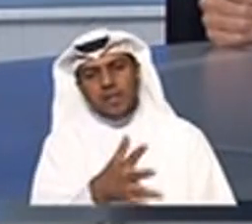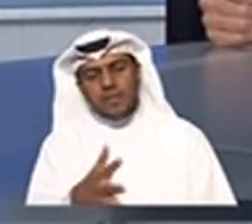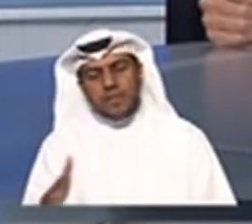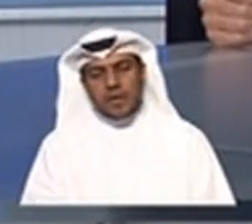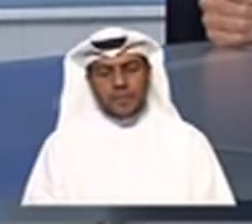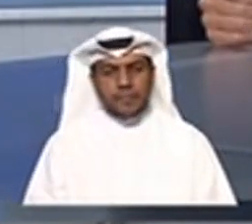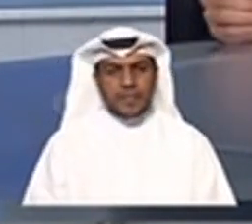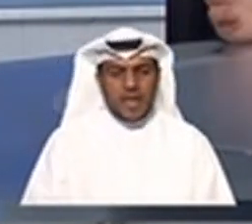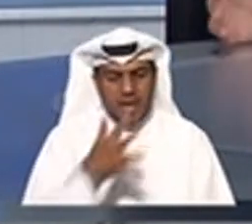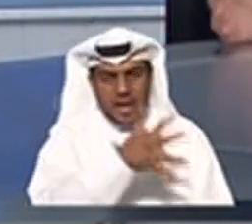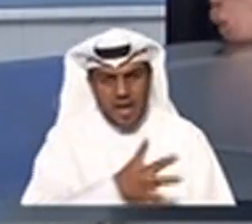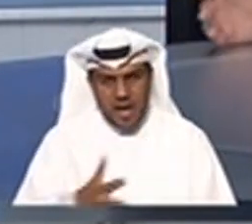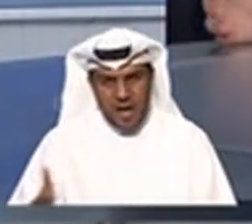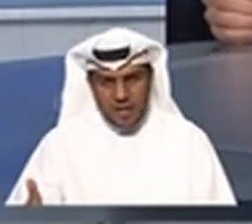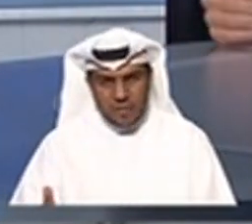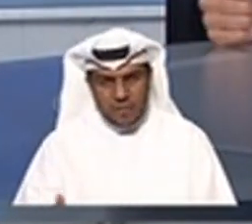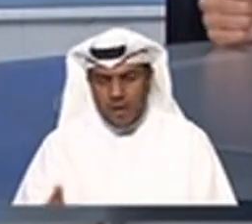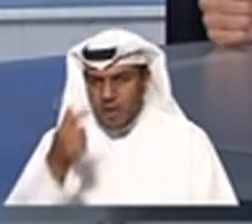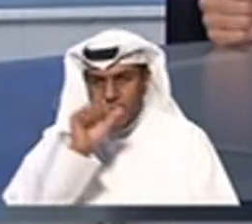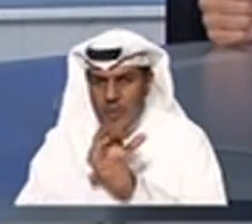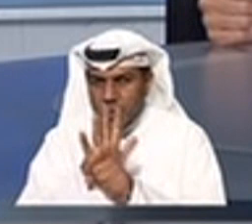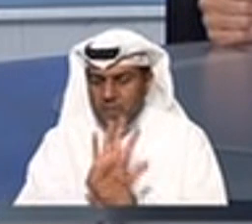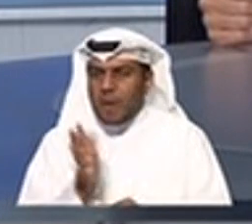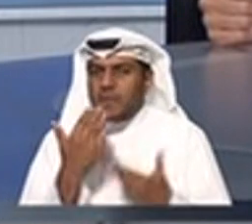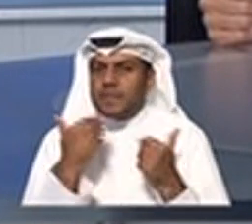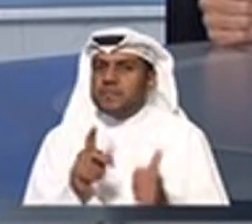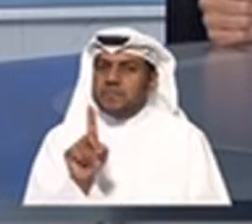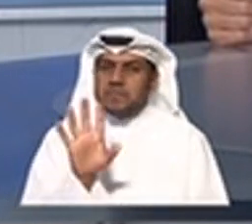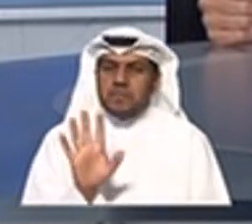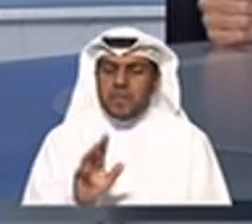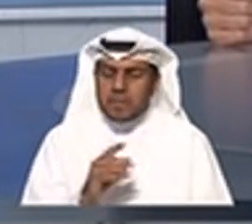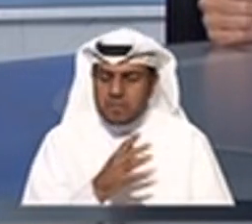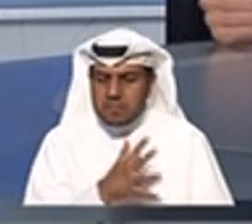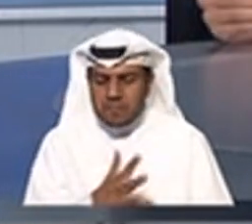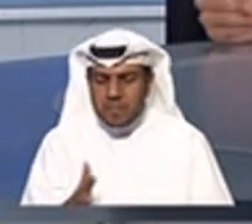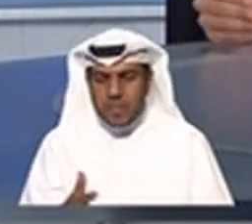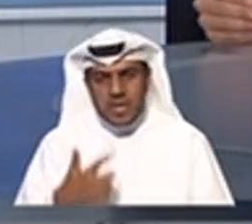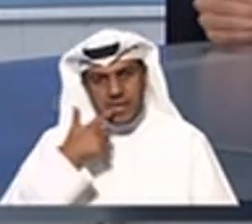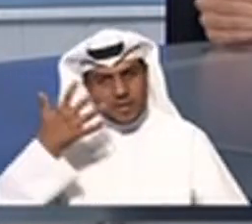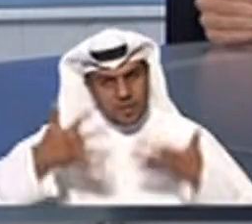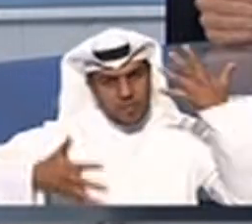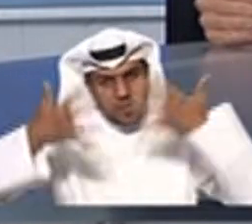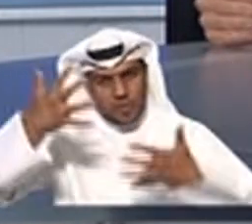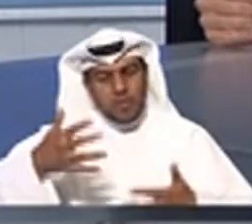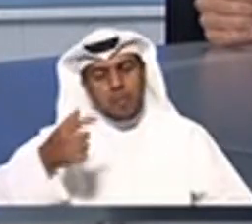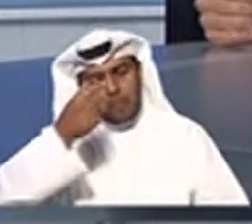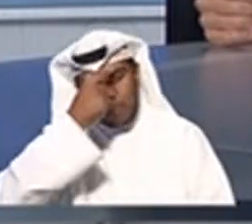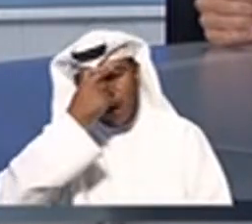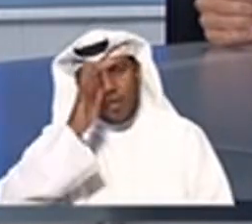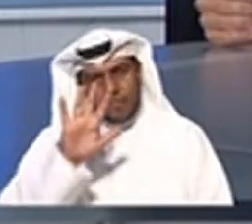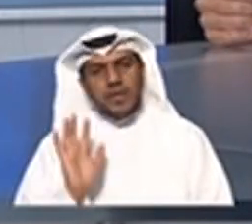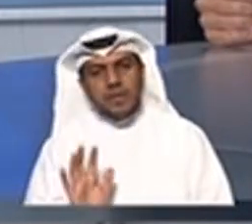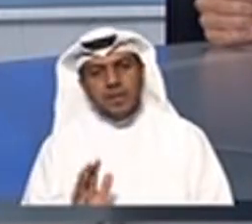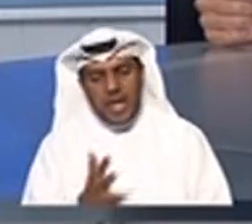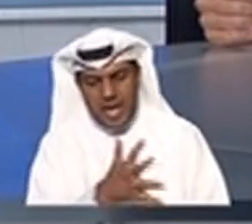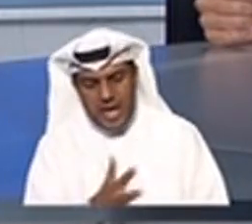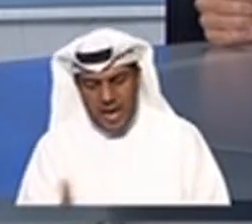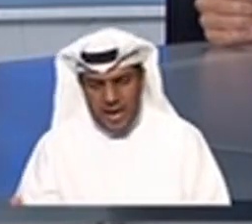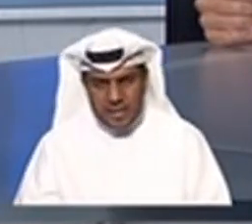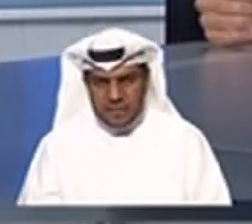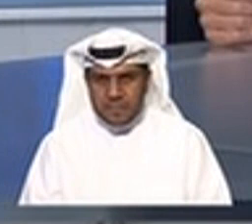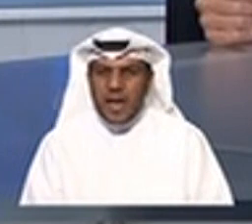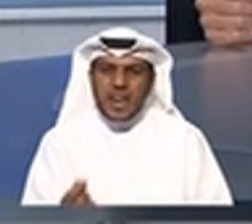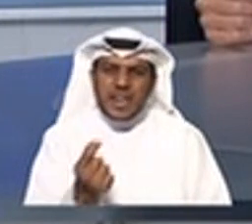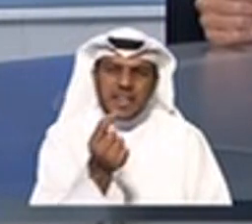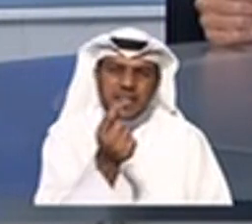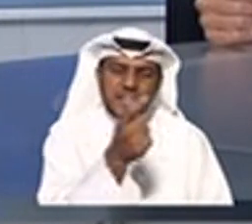فئة الأطفال أقل عرضة للإصابة بالفيروس مقارنة بالبالغين، كما أوضحوا أن نسبة حدوث المضاعفات